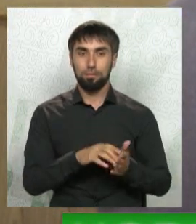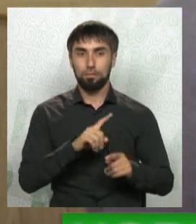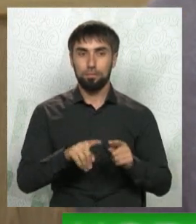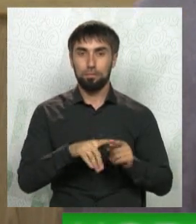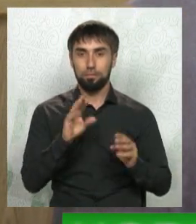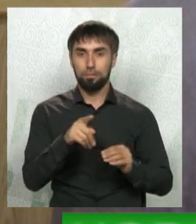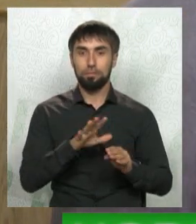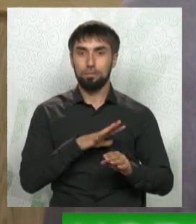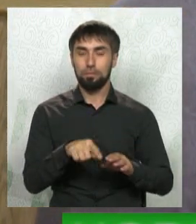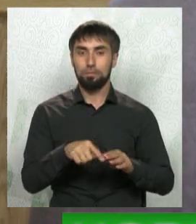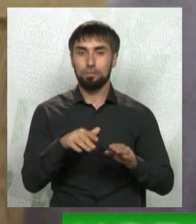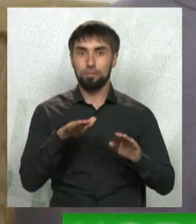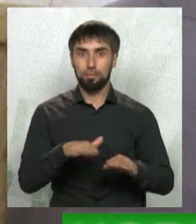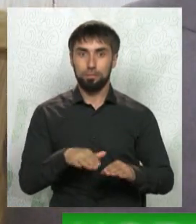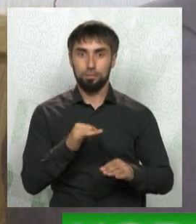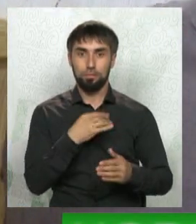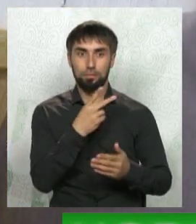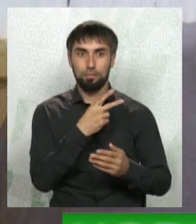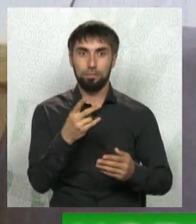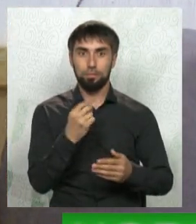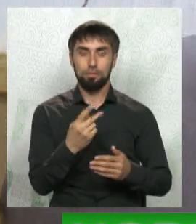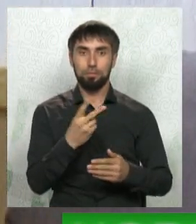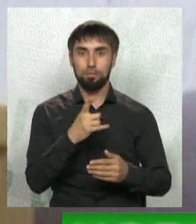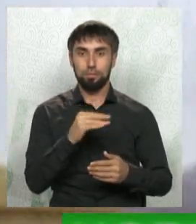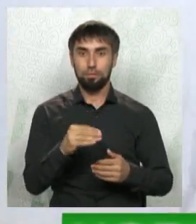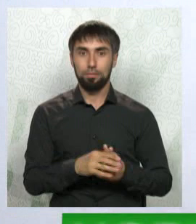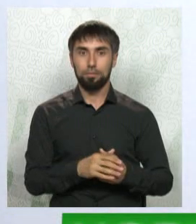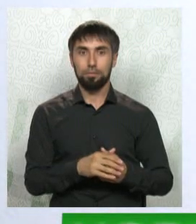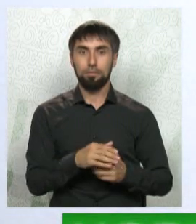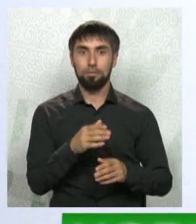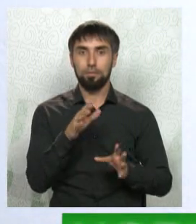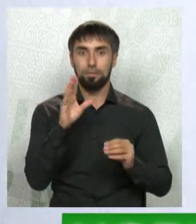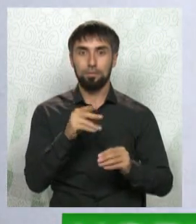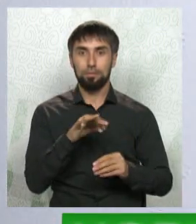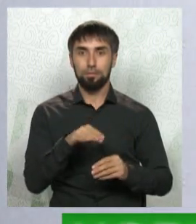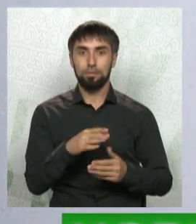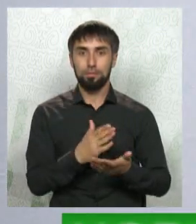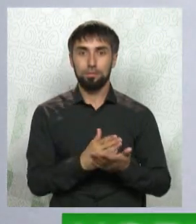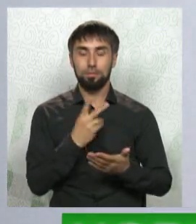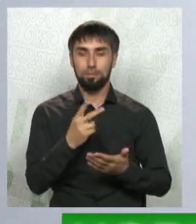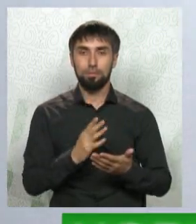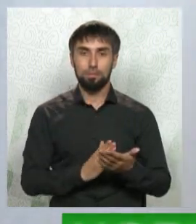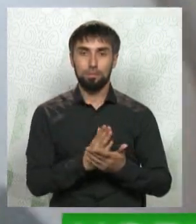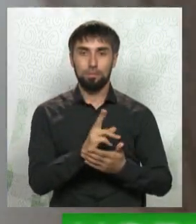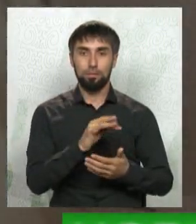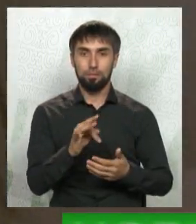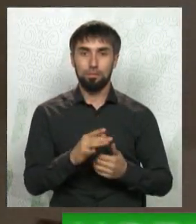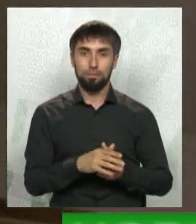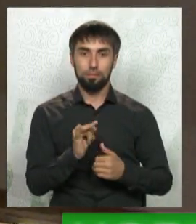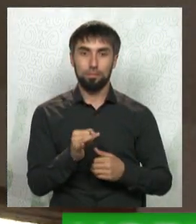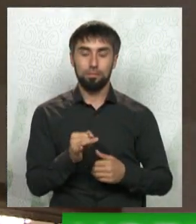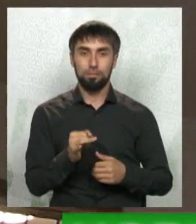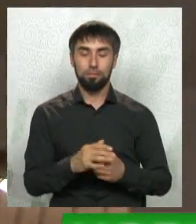дало осадку, и вот мы с вами видим, на 2-м этаже идет вот по всему периметру, видите, коридор, идет трещина, ну и,